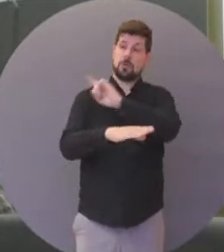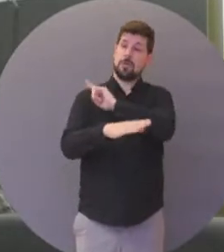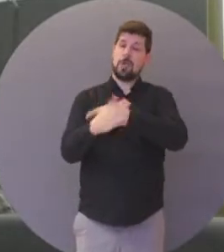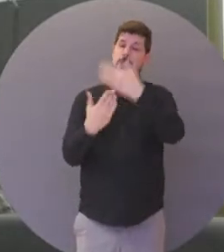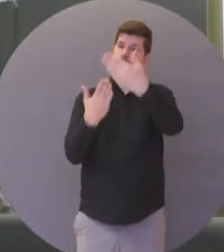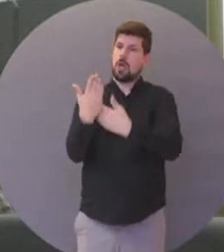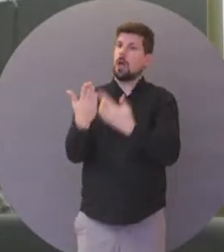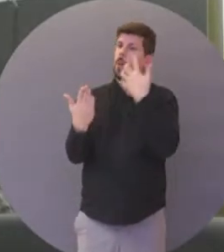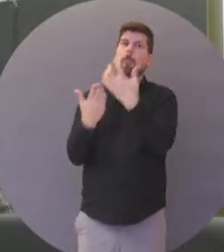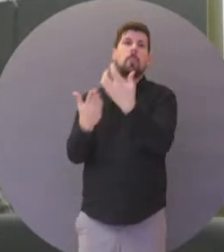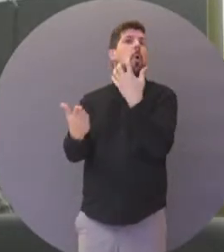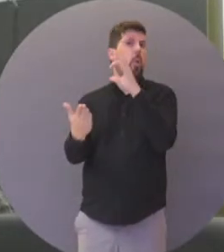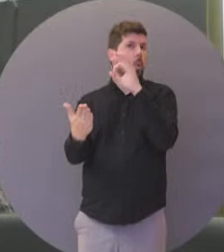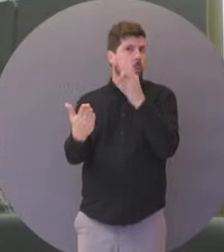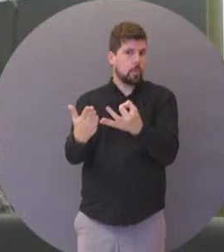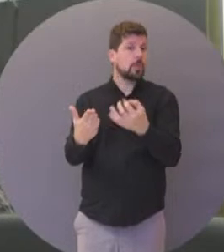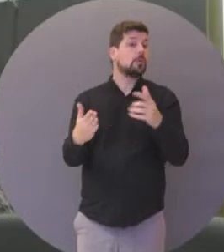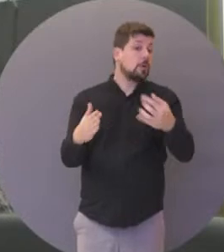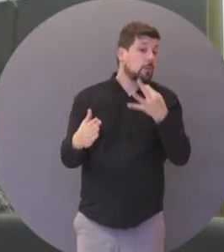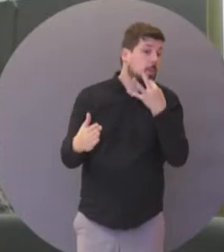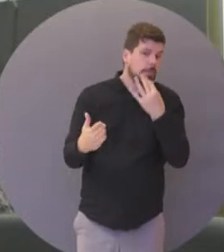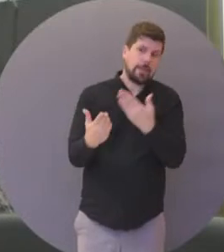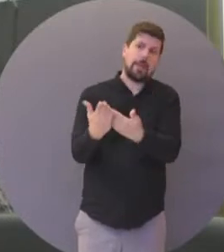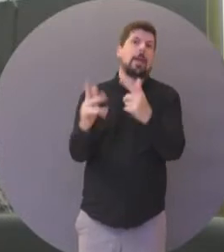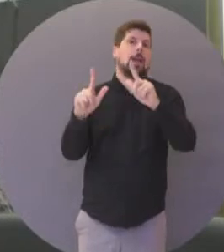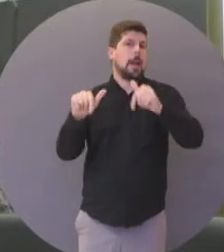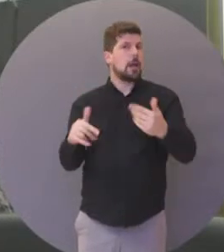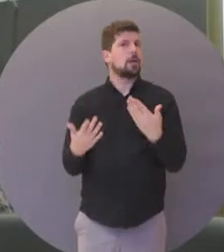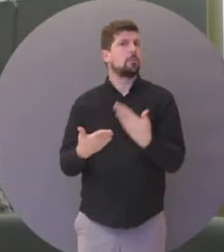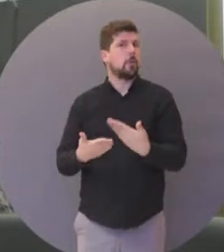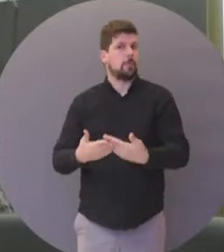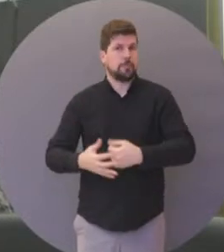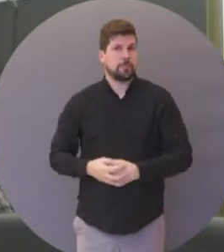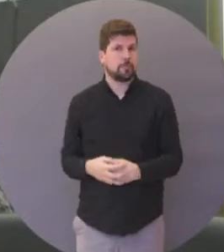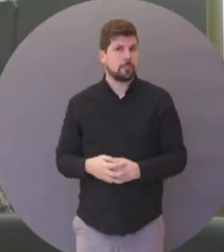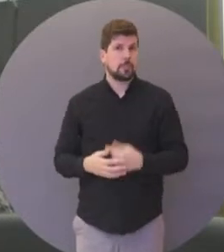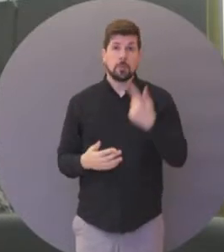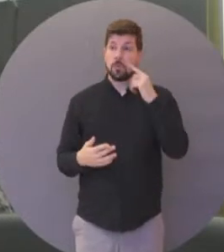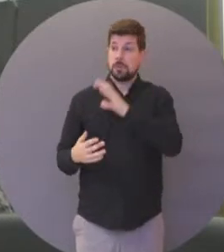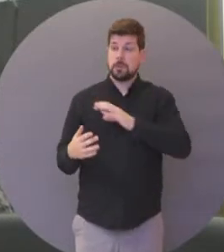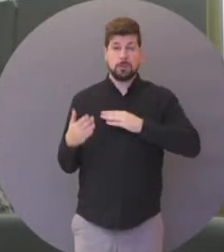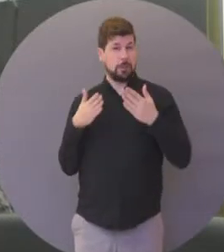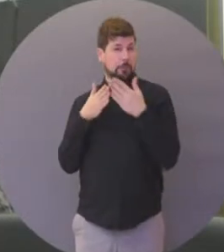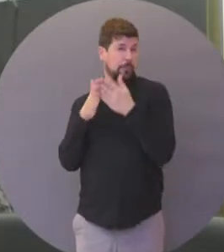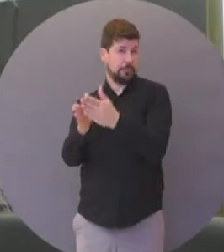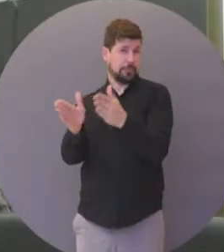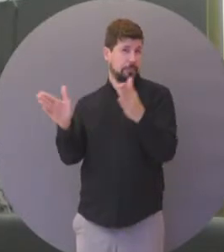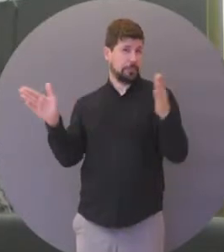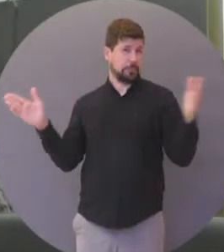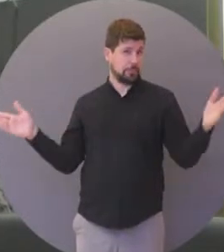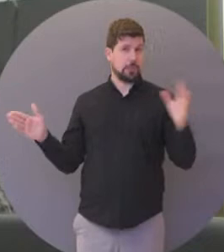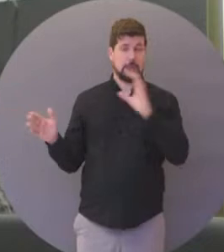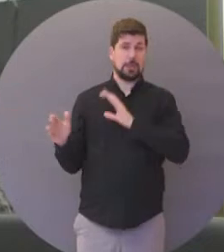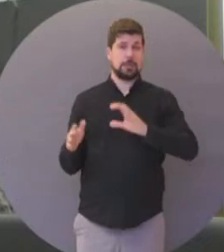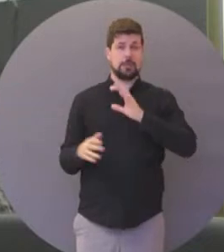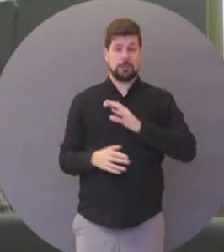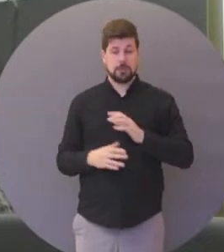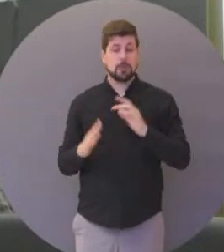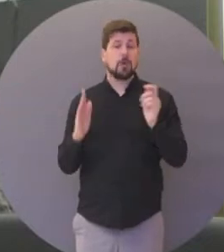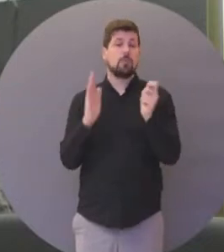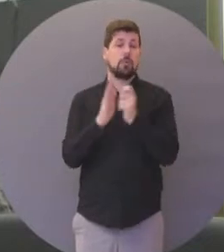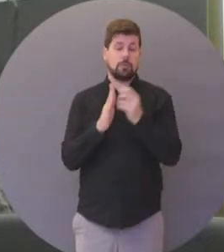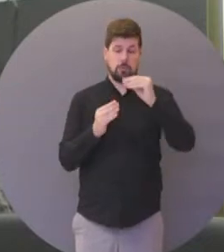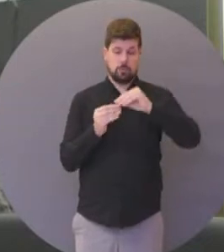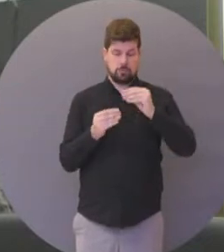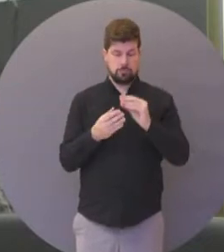bénéficié avec ces dispositifs destinés au plus grand nombre nous apportons des réponses à la problématique de fin de mois et